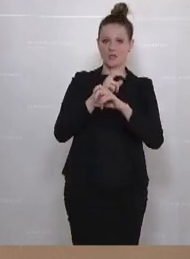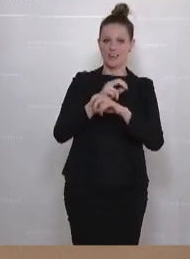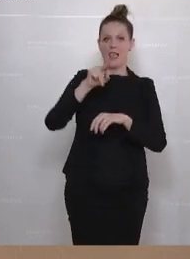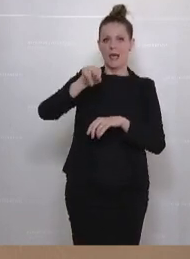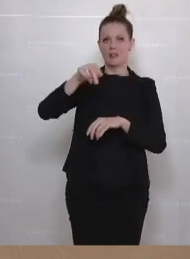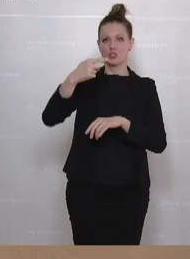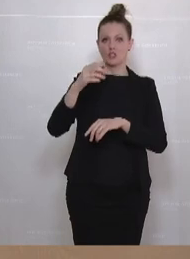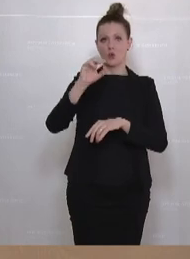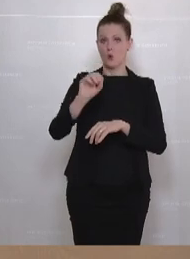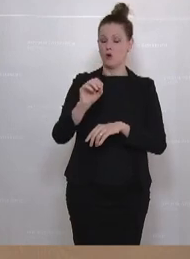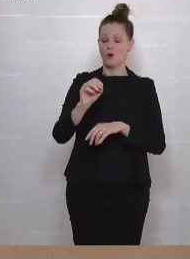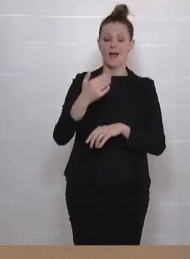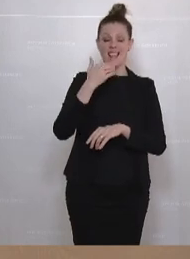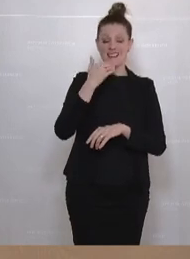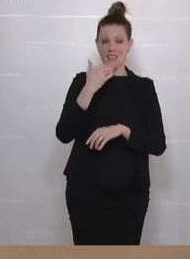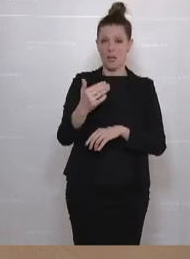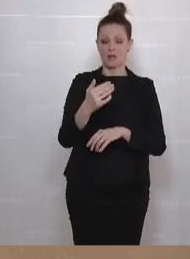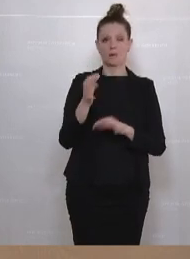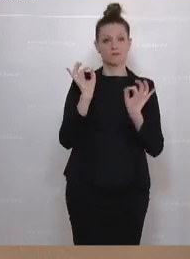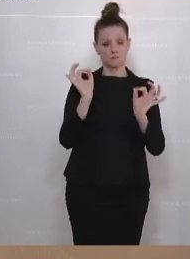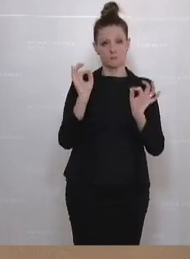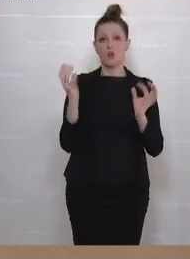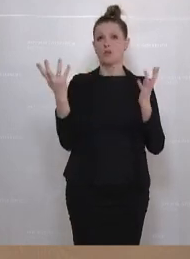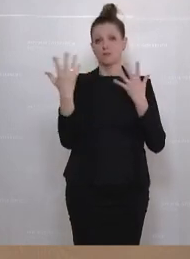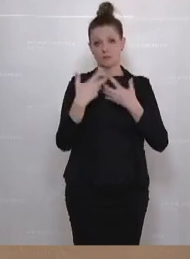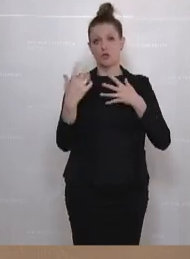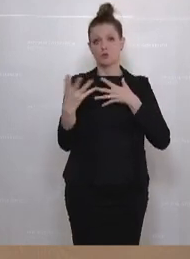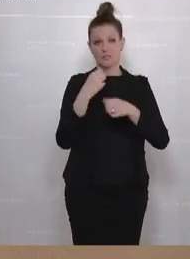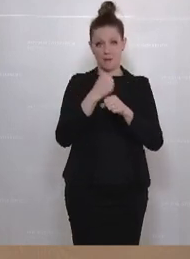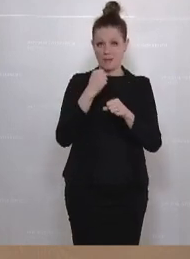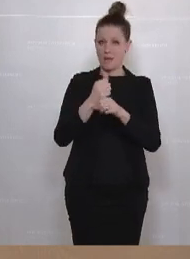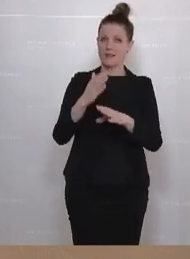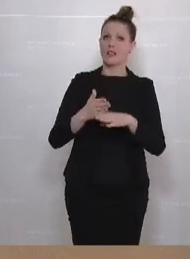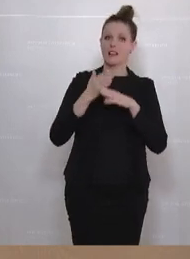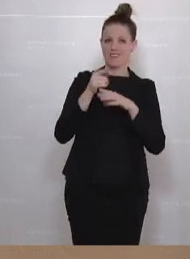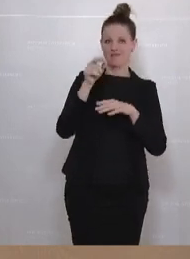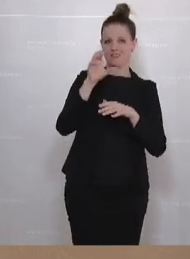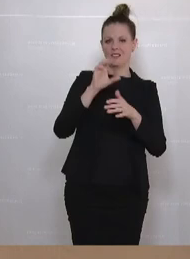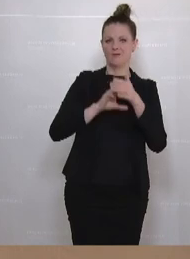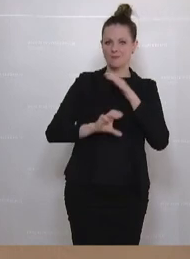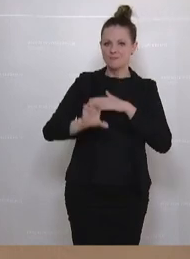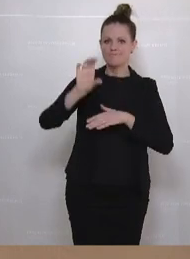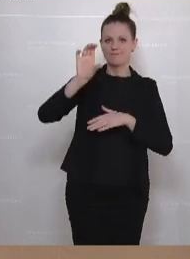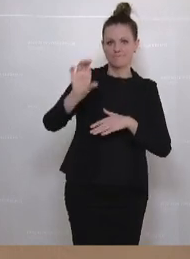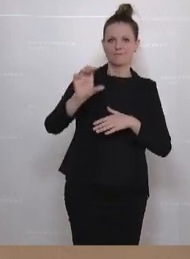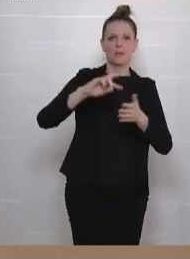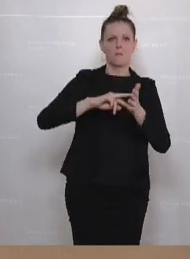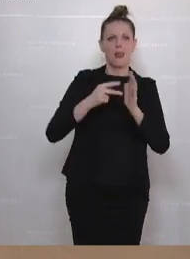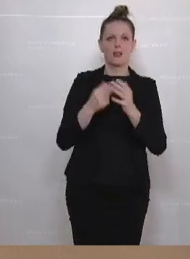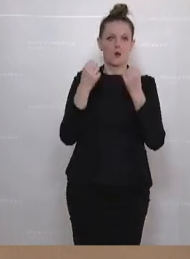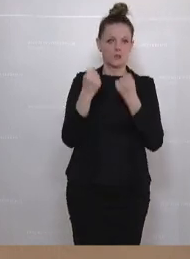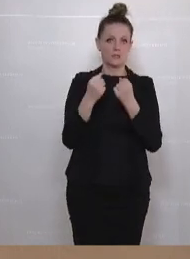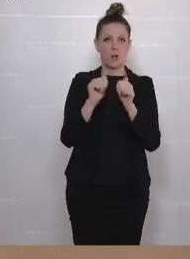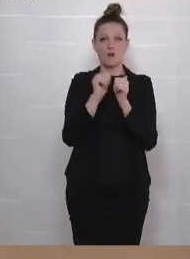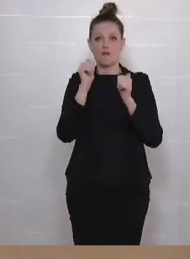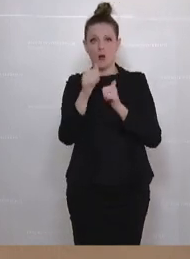Stelle auch für die wirklich tolle Zusammenarbeit und für die Expertise danken will, damit sozusagen die Planungssicherheit und die